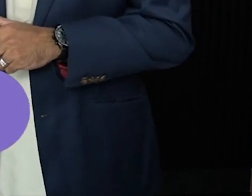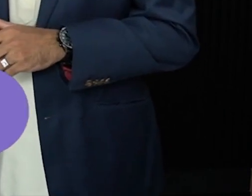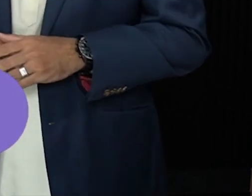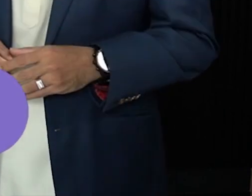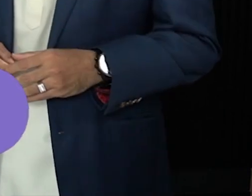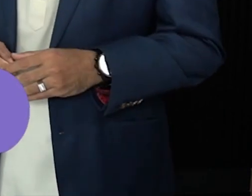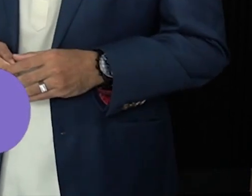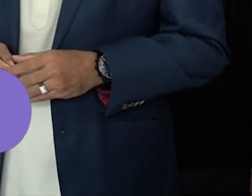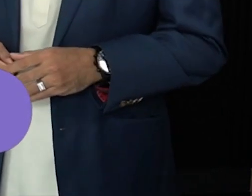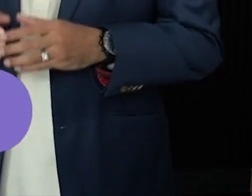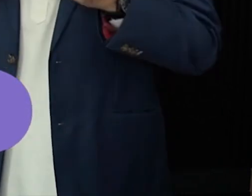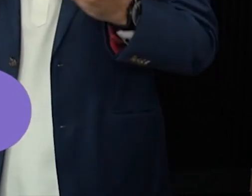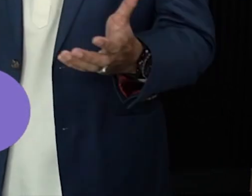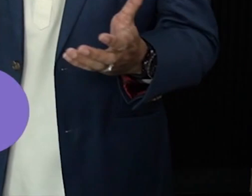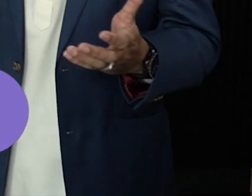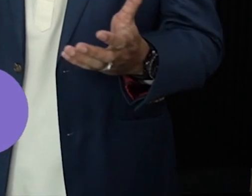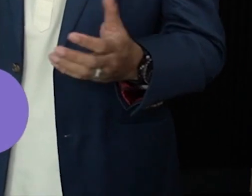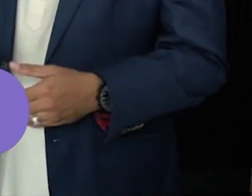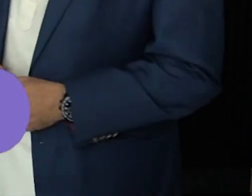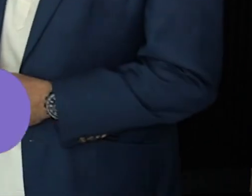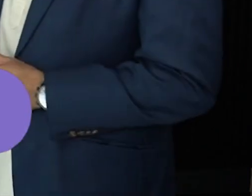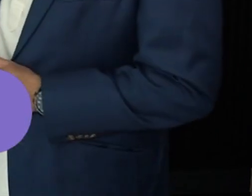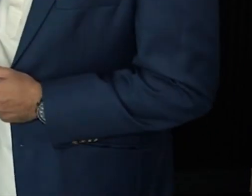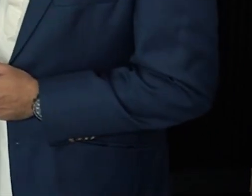Quran salat infaq